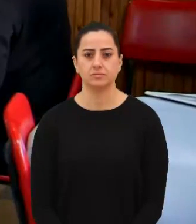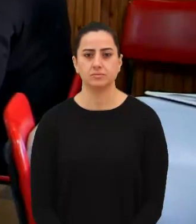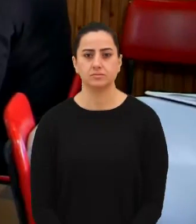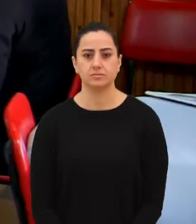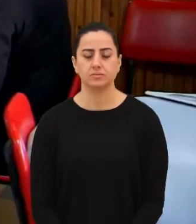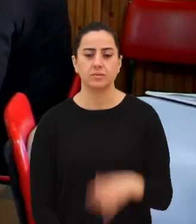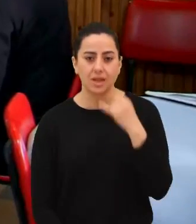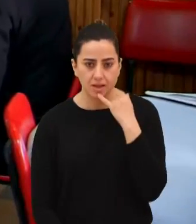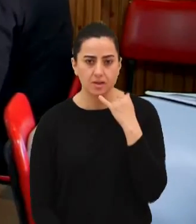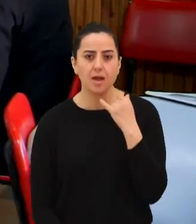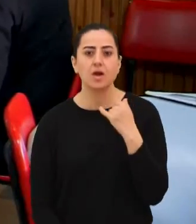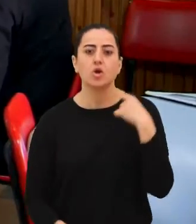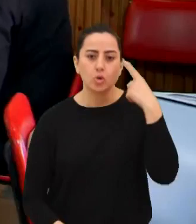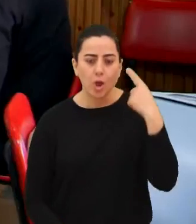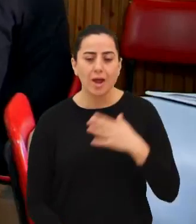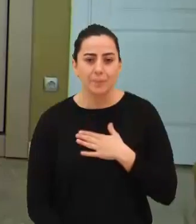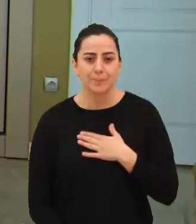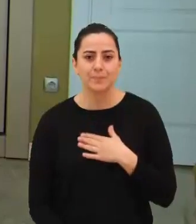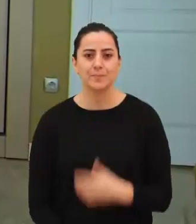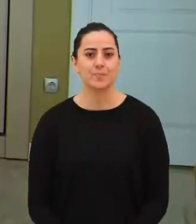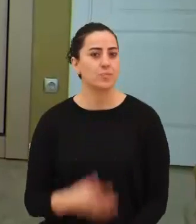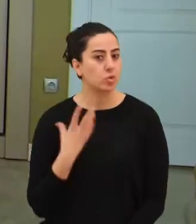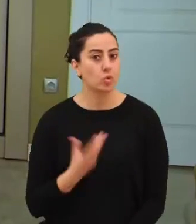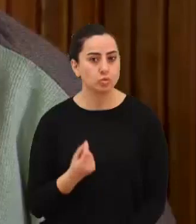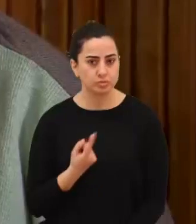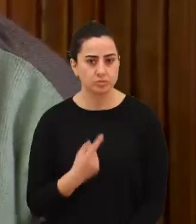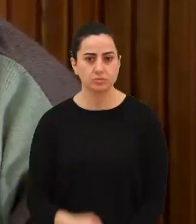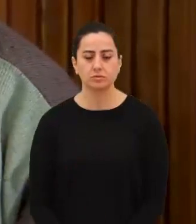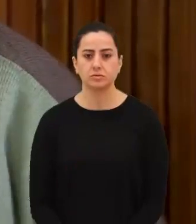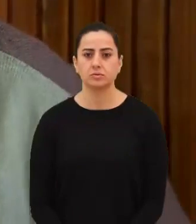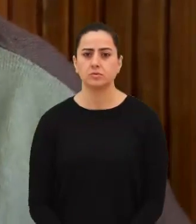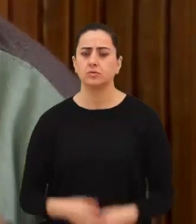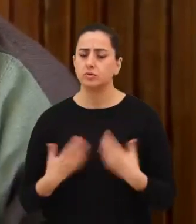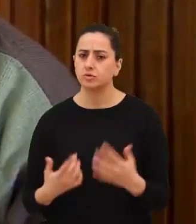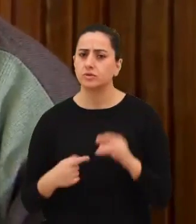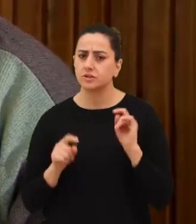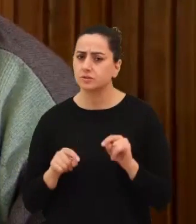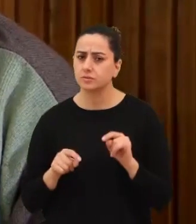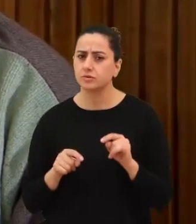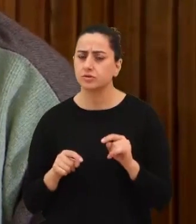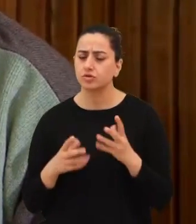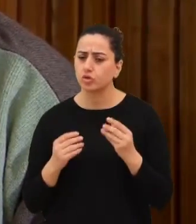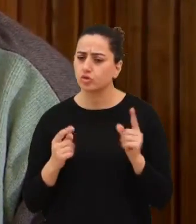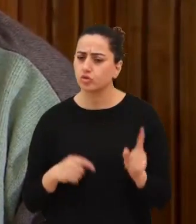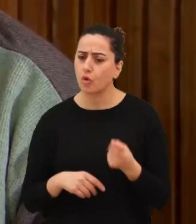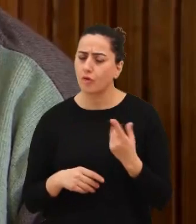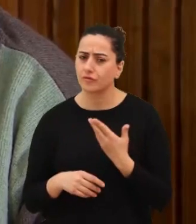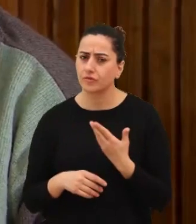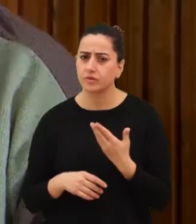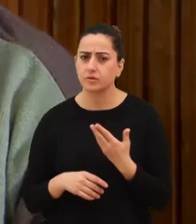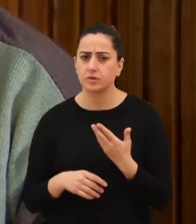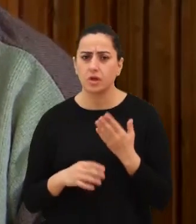Ha. Alo Riyam Hanım. Heh, ne oldu Şükrü Efendi? Efendim şu anda çok değişik olaylar oluyor